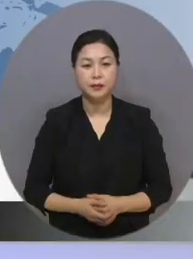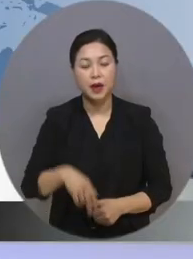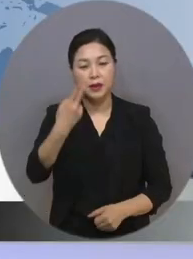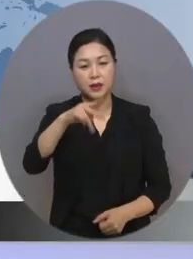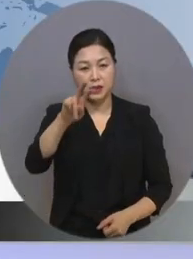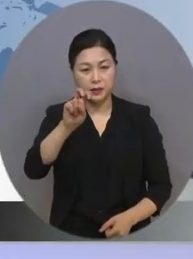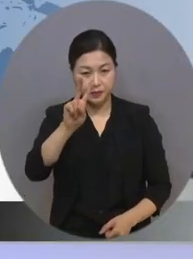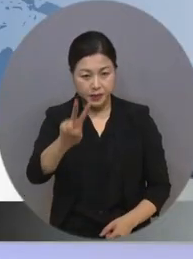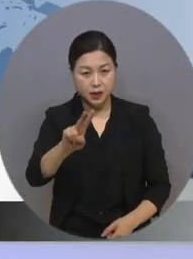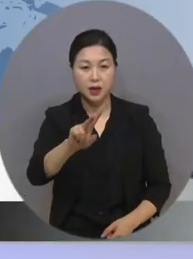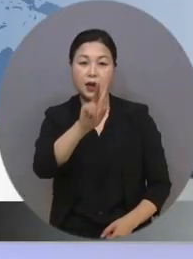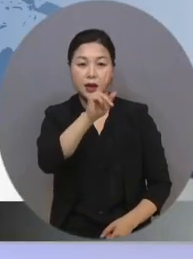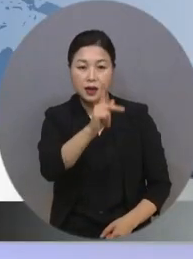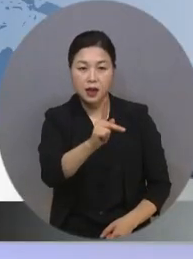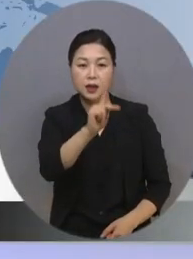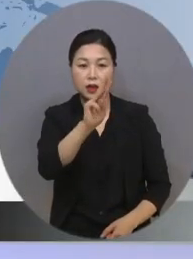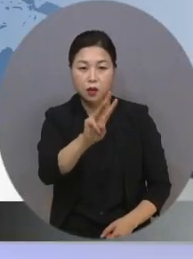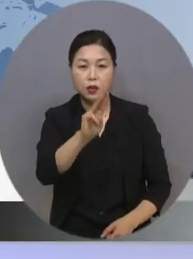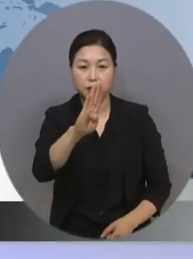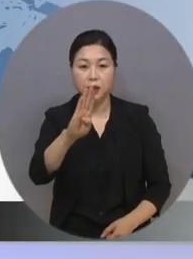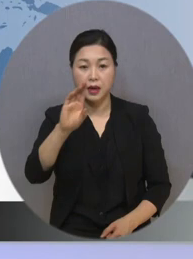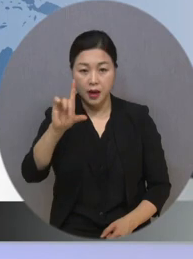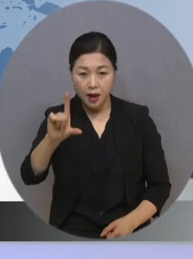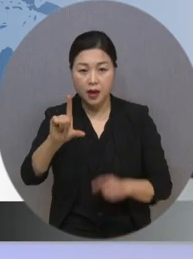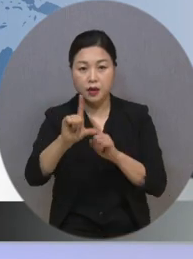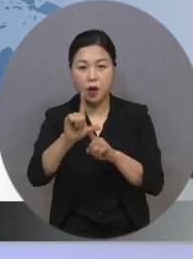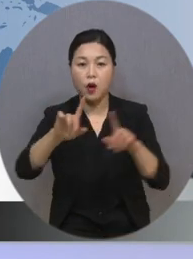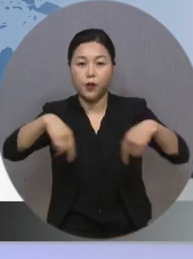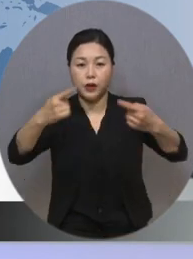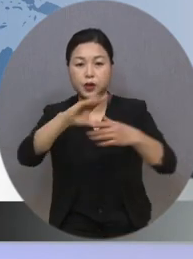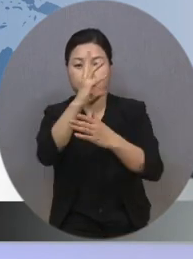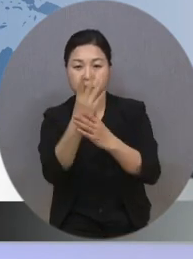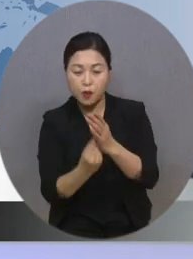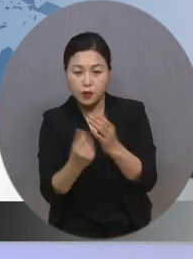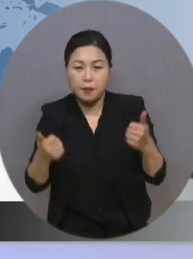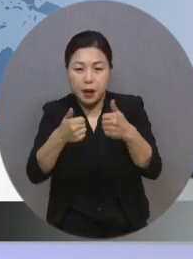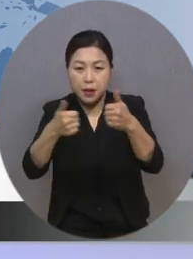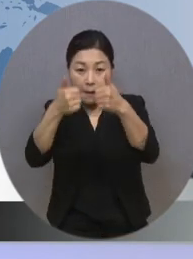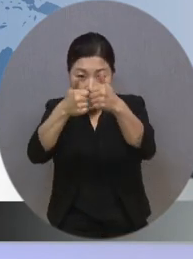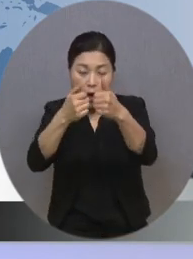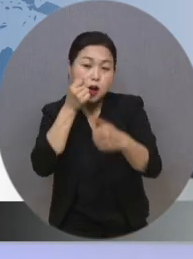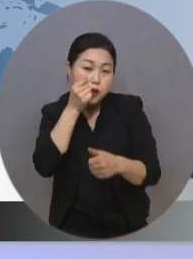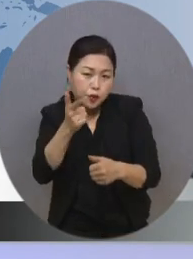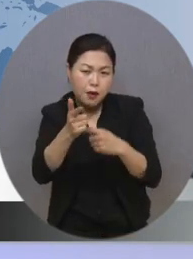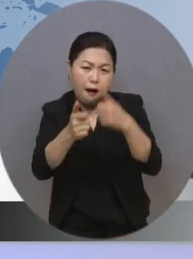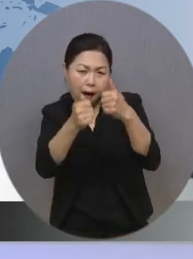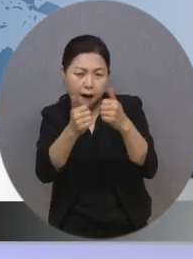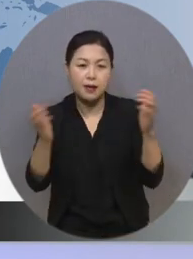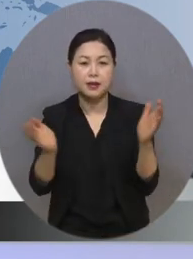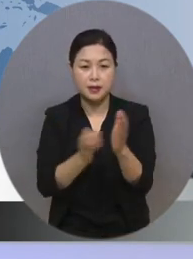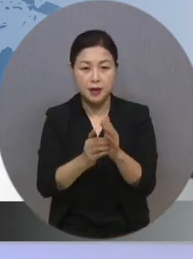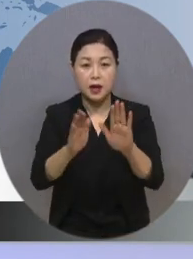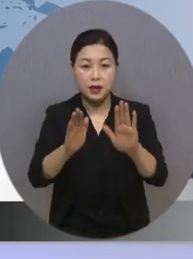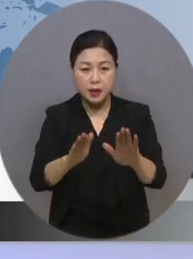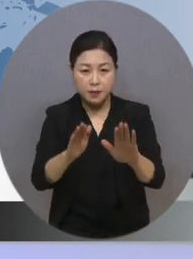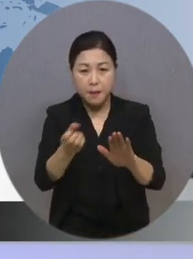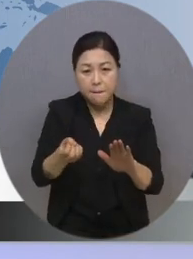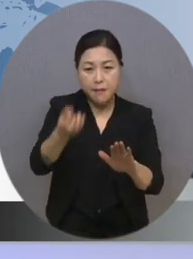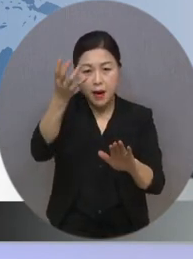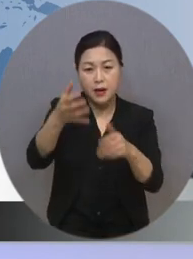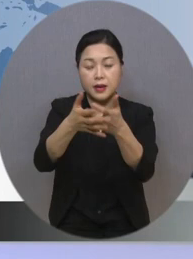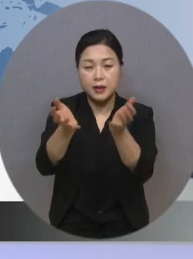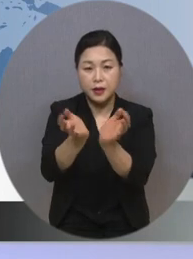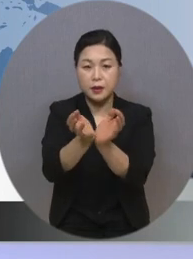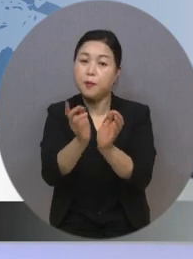2022 KWBL 휠체어 농구리그가 6개월간의 대장정 막을 내렸습니다. 올해 승리를 거머쥔 팀은